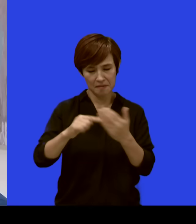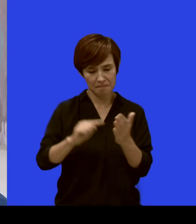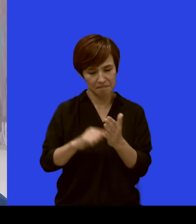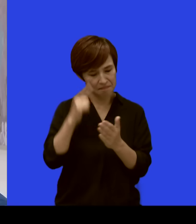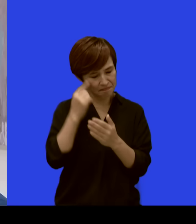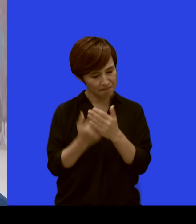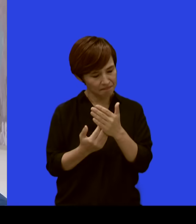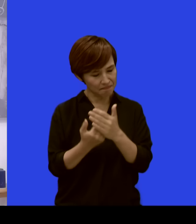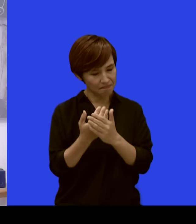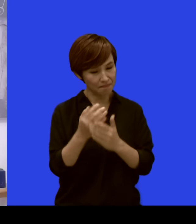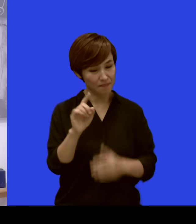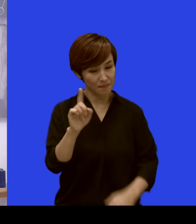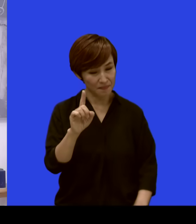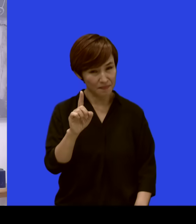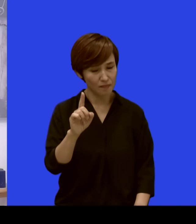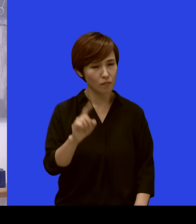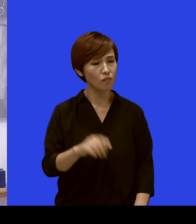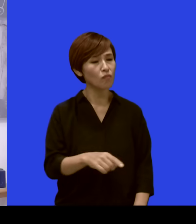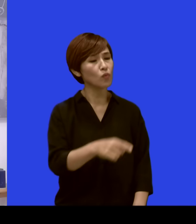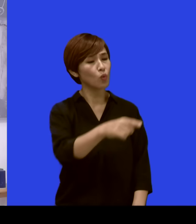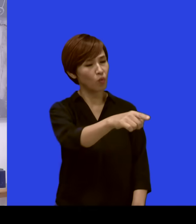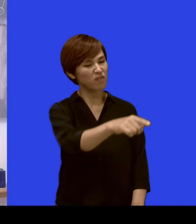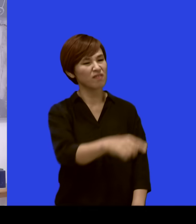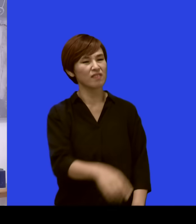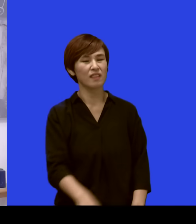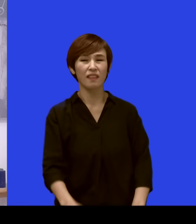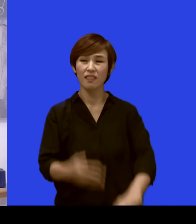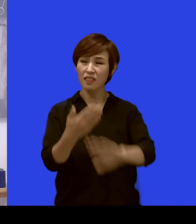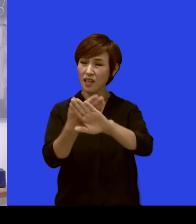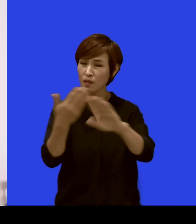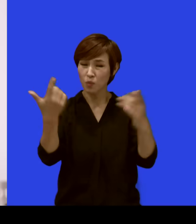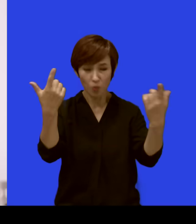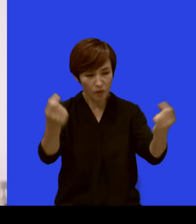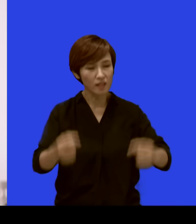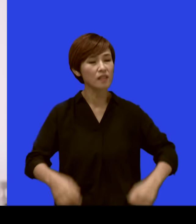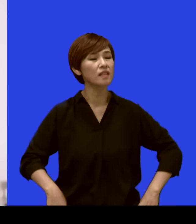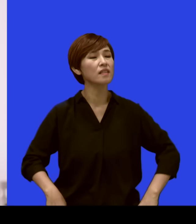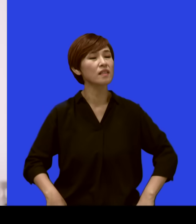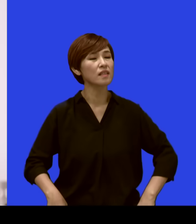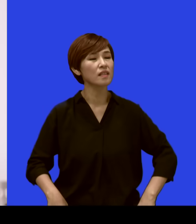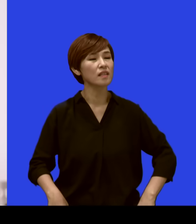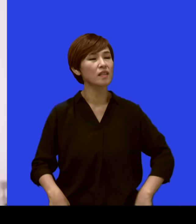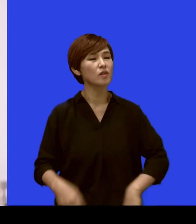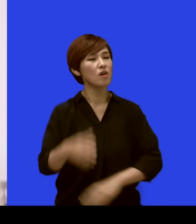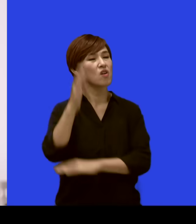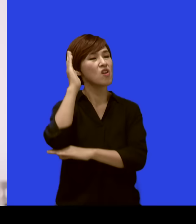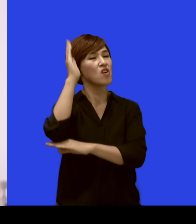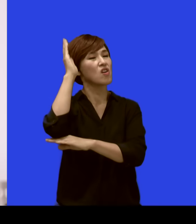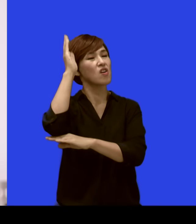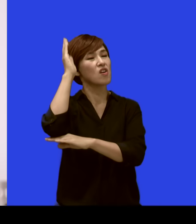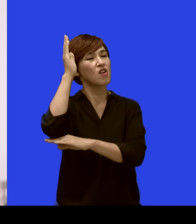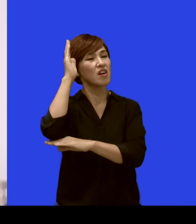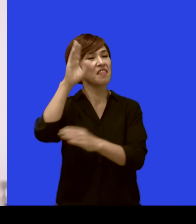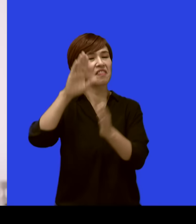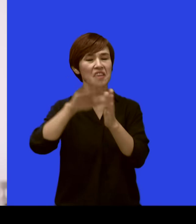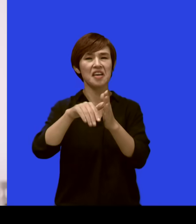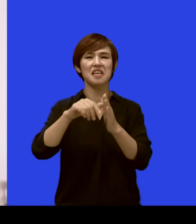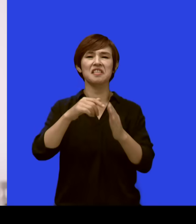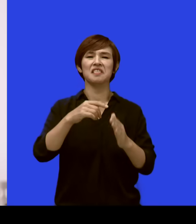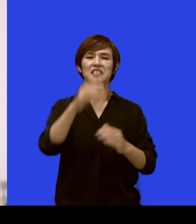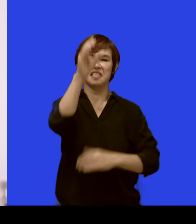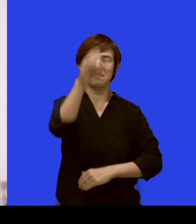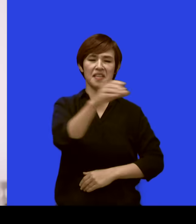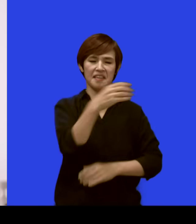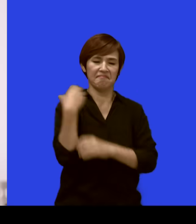거예요. 덕만이 너도 똑같네. 너 강대상에서 매일 사람들한테 설교할 때는 십자가 지고 좁은